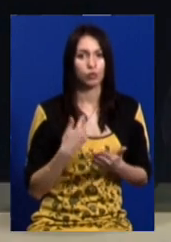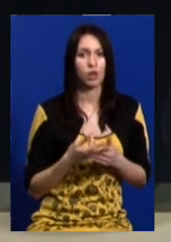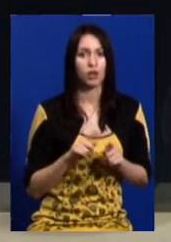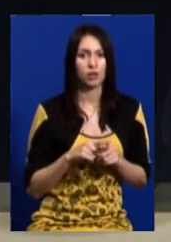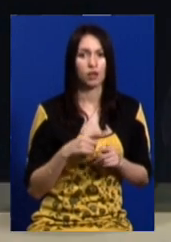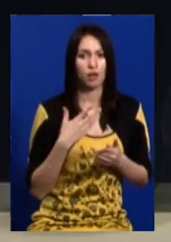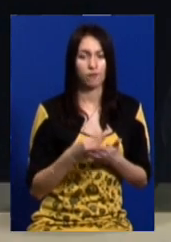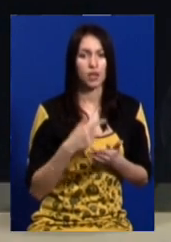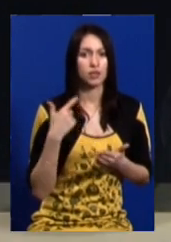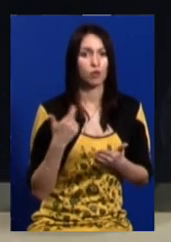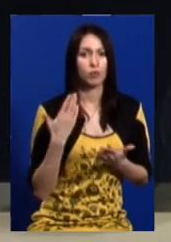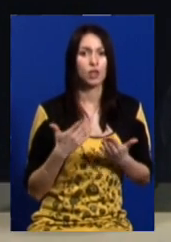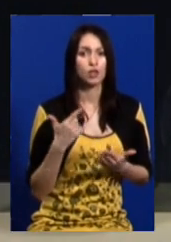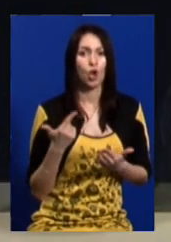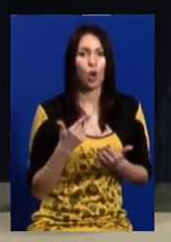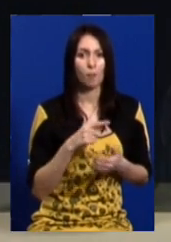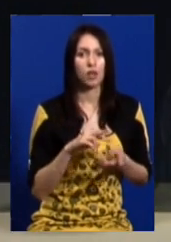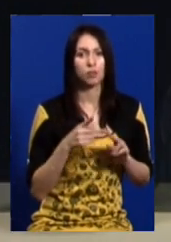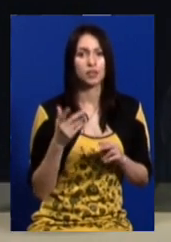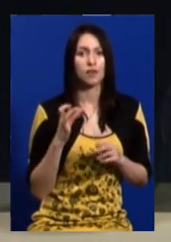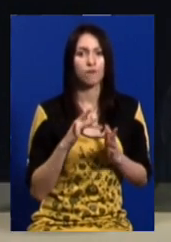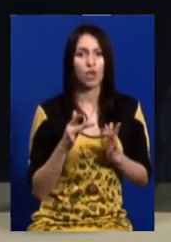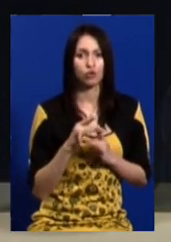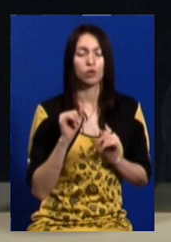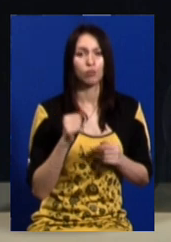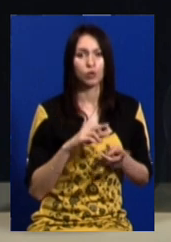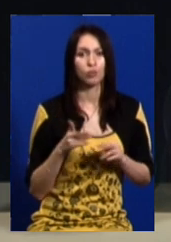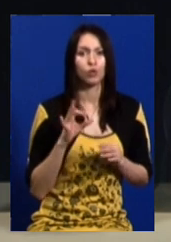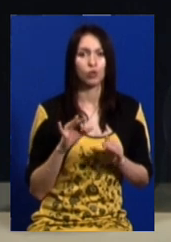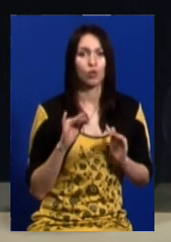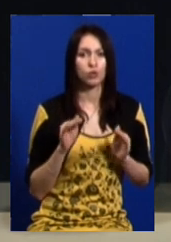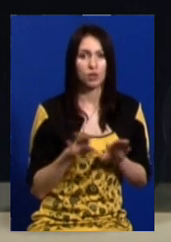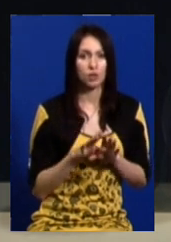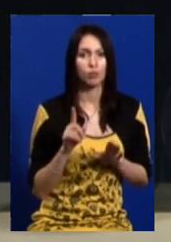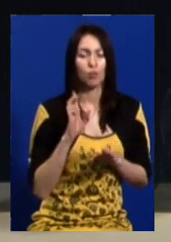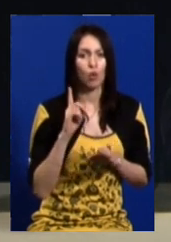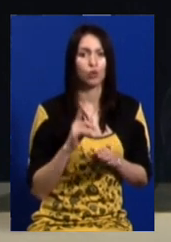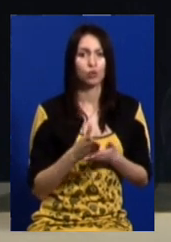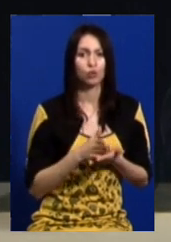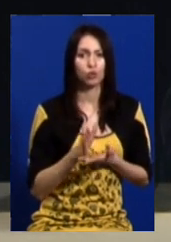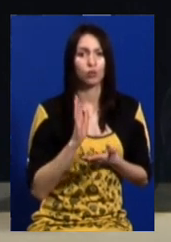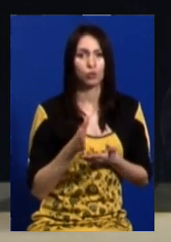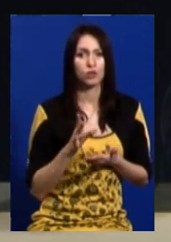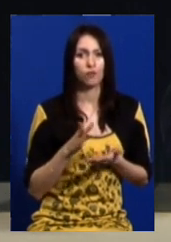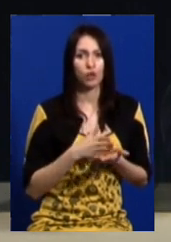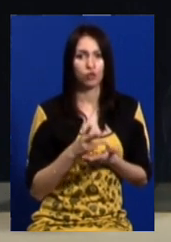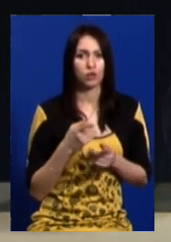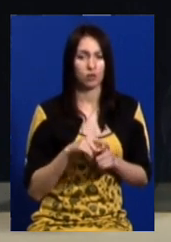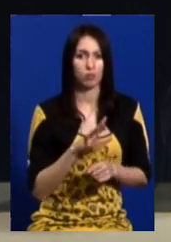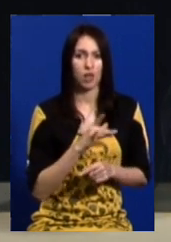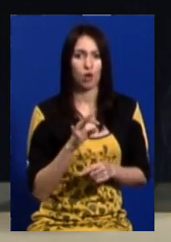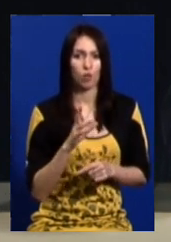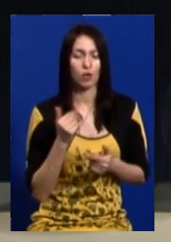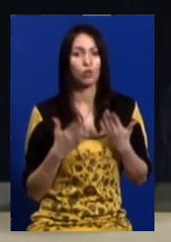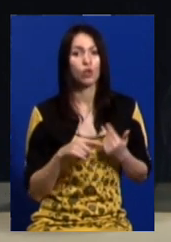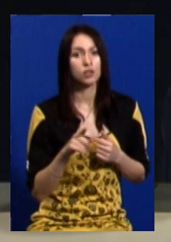громади, якщо громада перейшла, тому священник може він приїхати, але храм буде закритий, чи служіння буде вести той священник, якого обрала громада. Ну, якщо